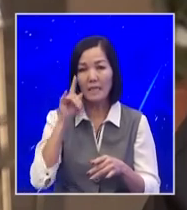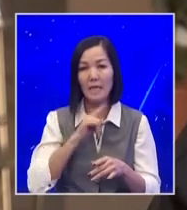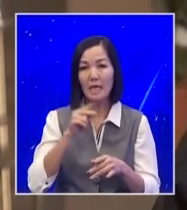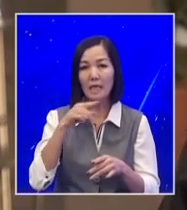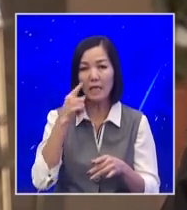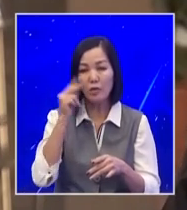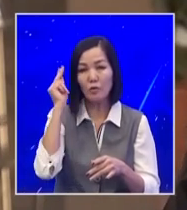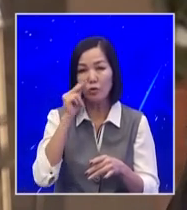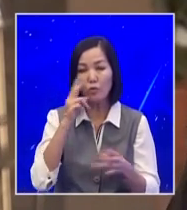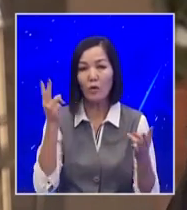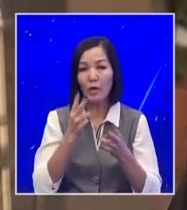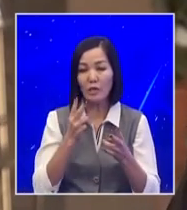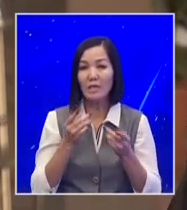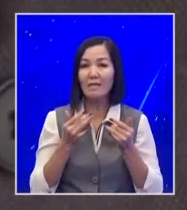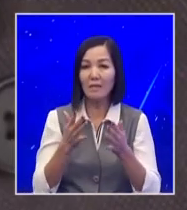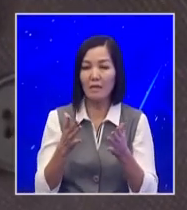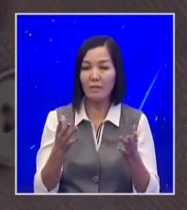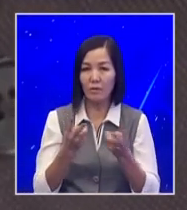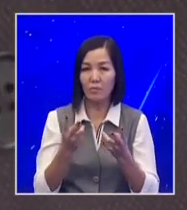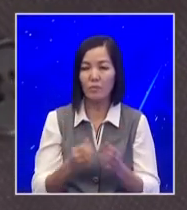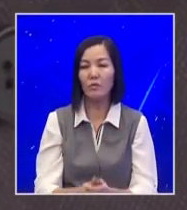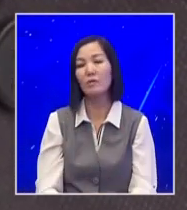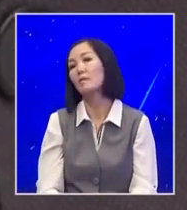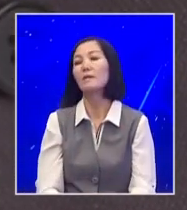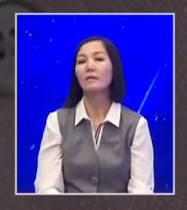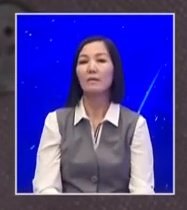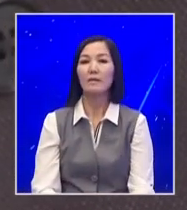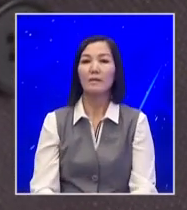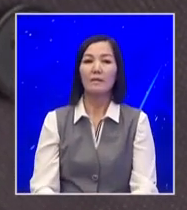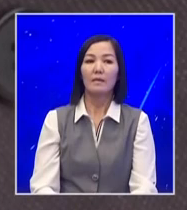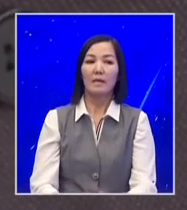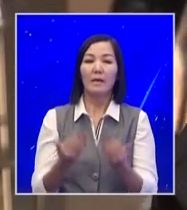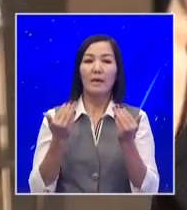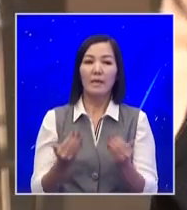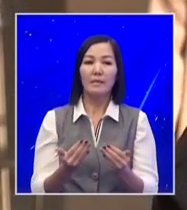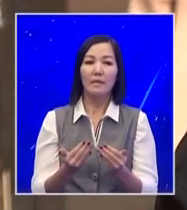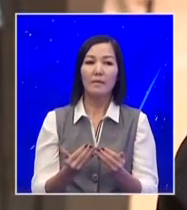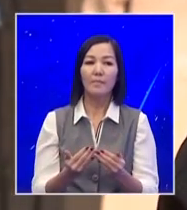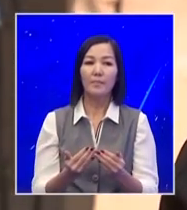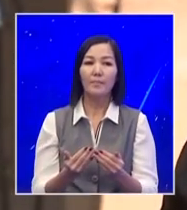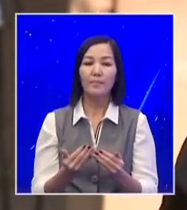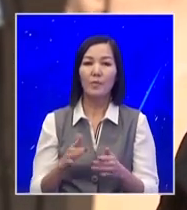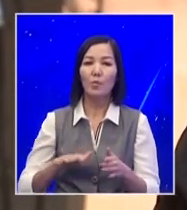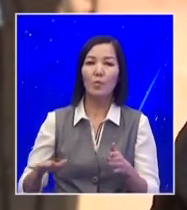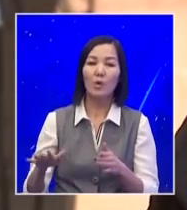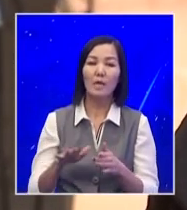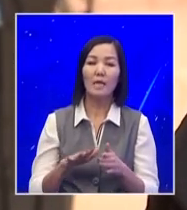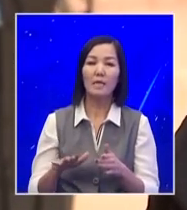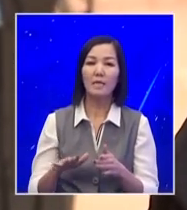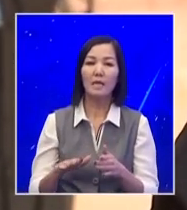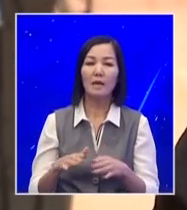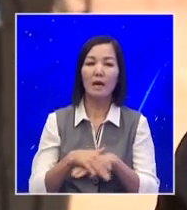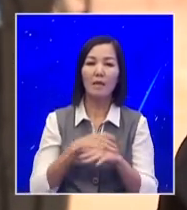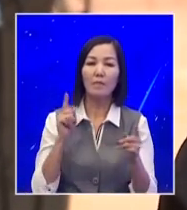елімізде тұратын өкілдерді де қазақша сөйлеуге шақырамыз. Бізде қазір өңірлерде